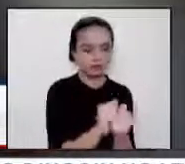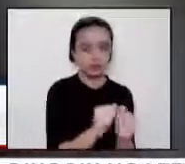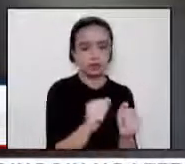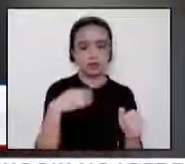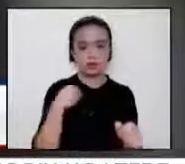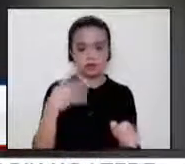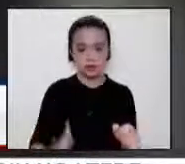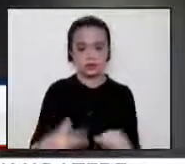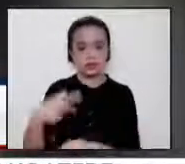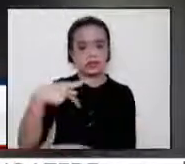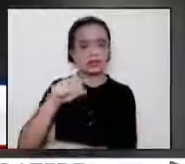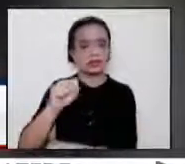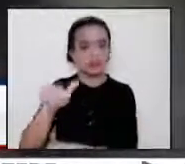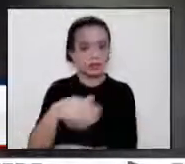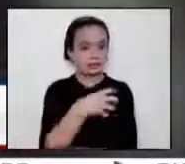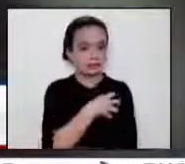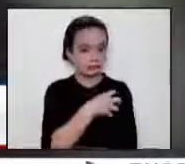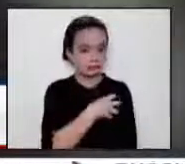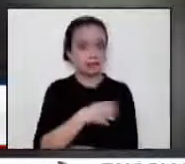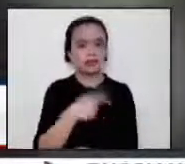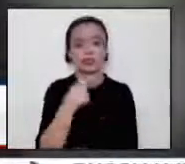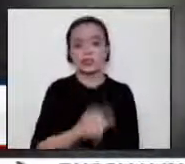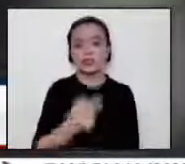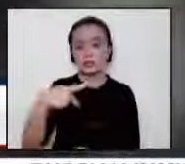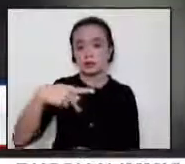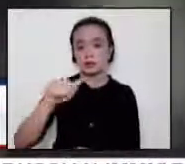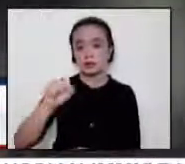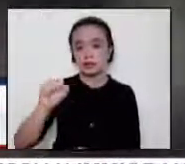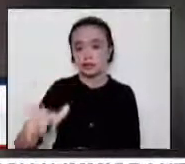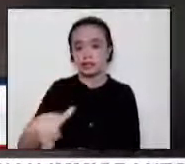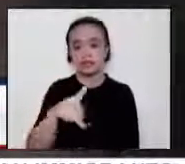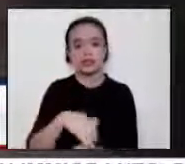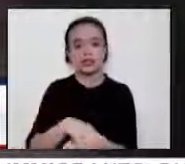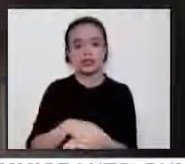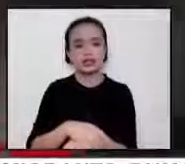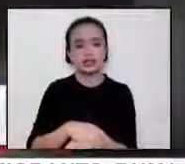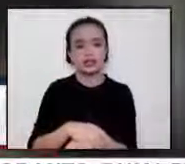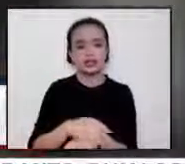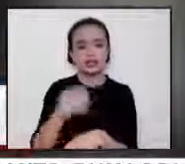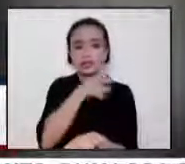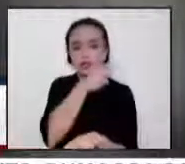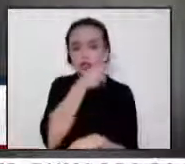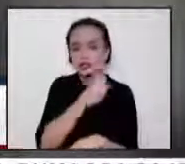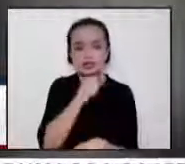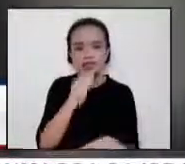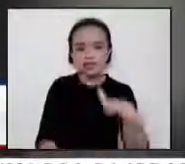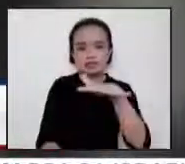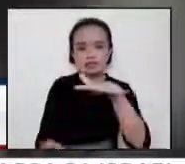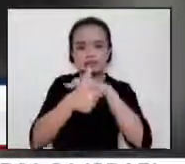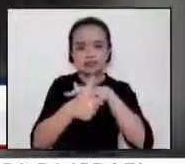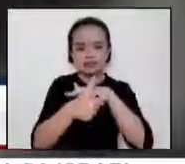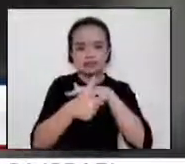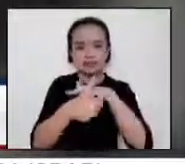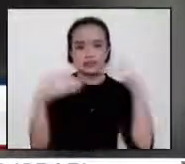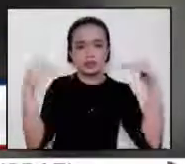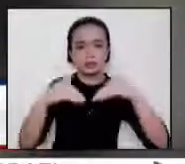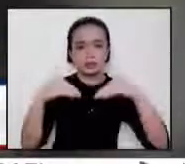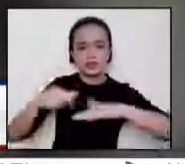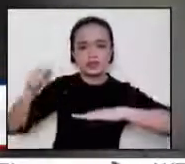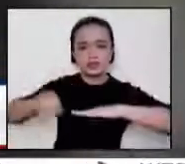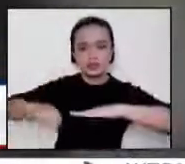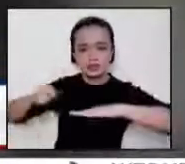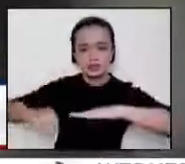City Police. Ayon sa Pasay PNP, hindi kasi sumisipot ang suspect sa mga hearing nito sa korte mula pa